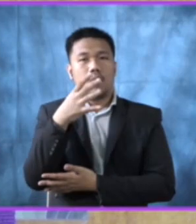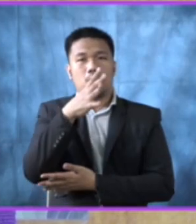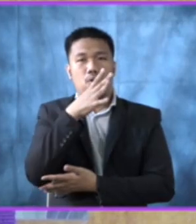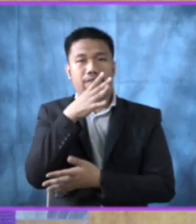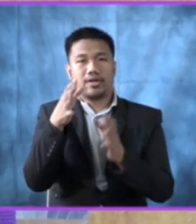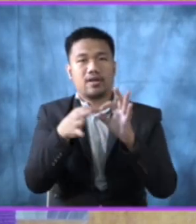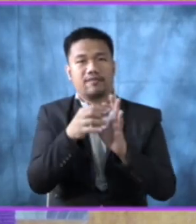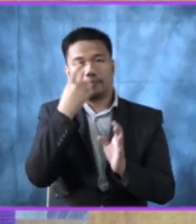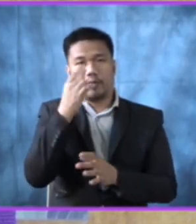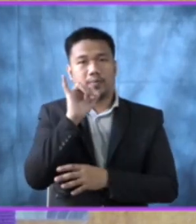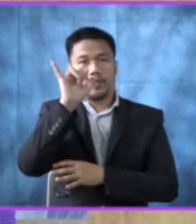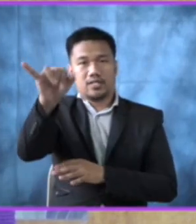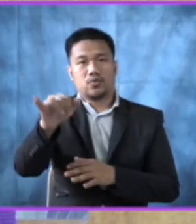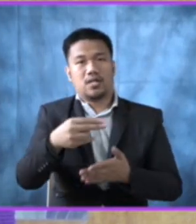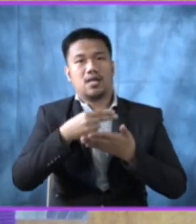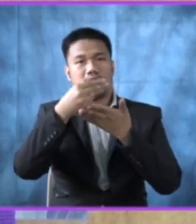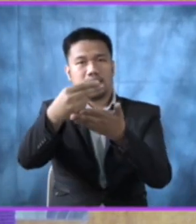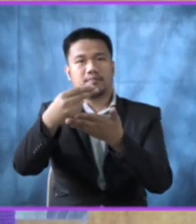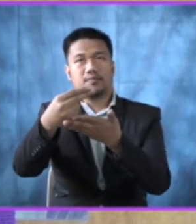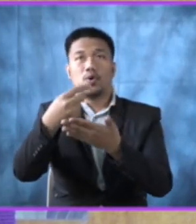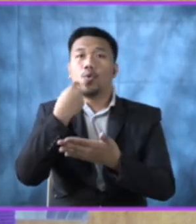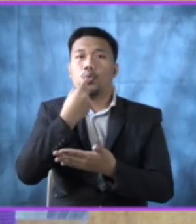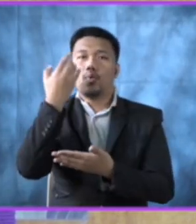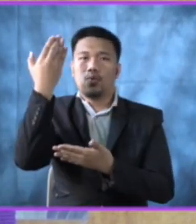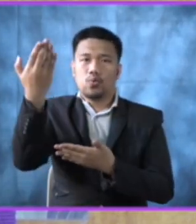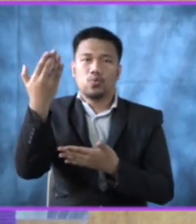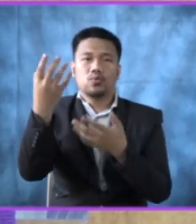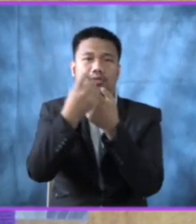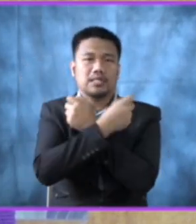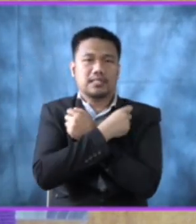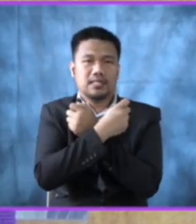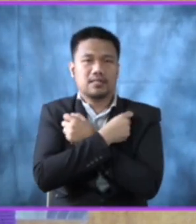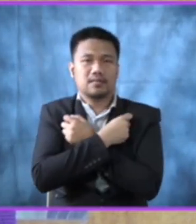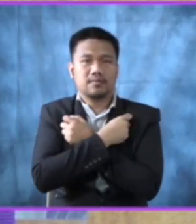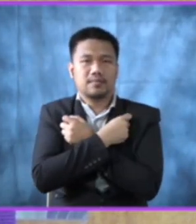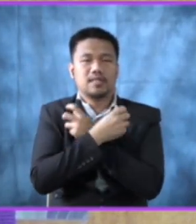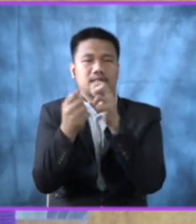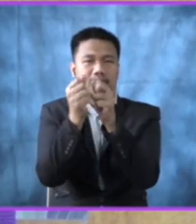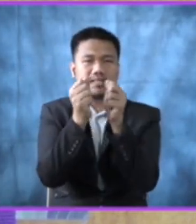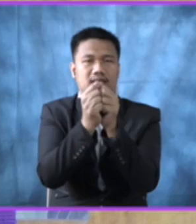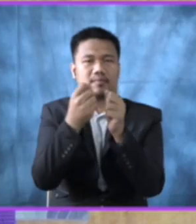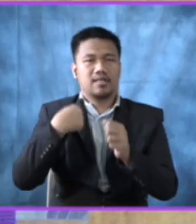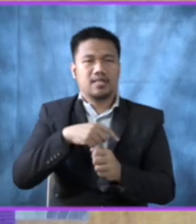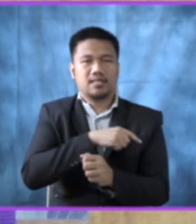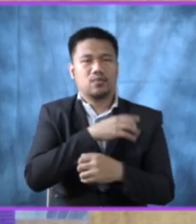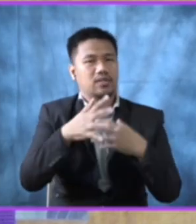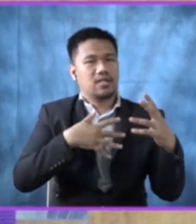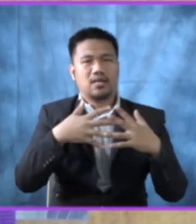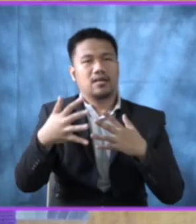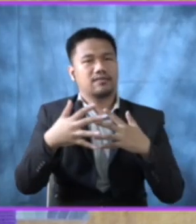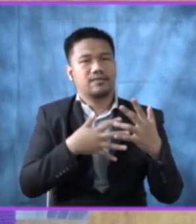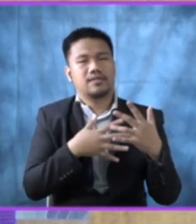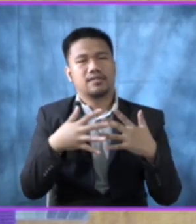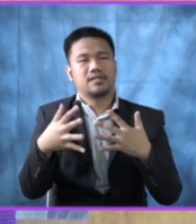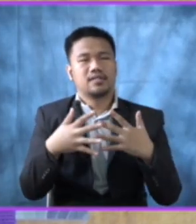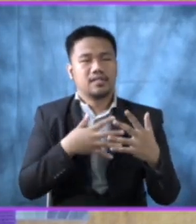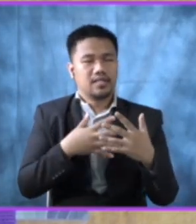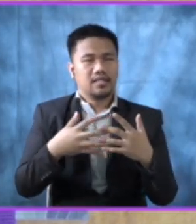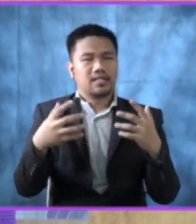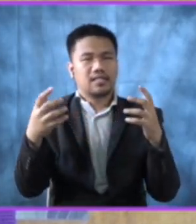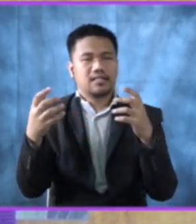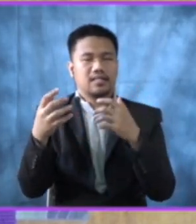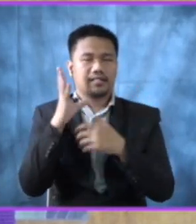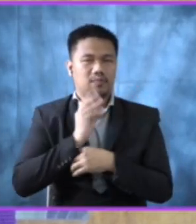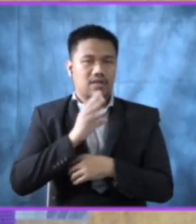kasama natin siya sa mga pinagdadaanan natin ito. Pero tandaan natin, isa lang naman lagi ang sinasabi ni Maria